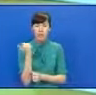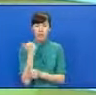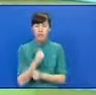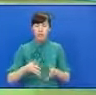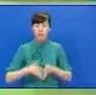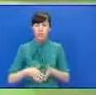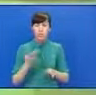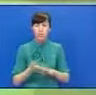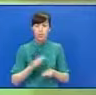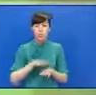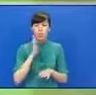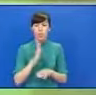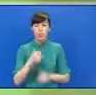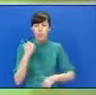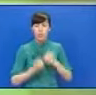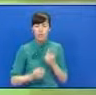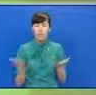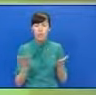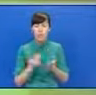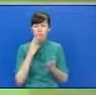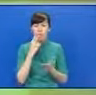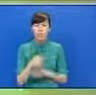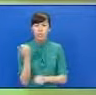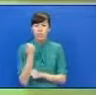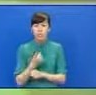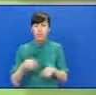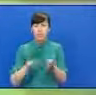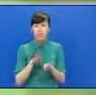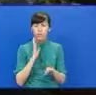анықтау оңайға түспеді, себебі сайыскерлердің қай-қайсысы да жеңіске лайықты.